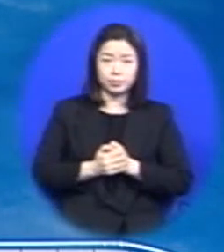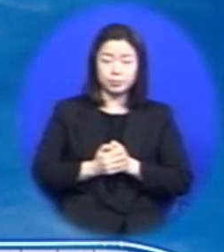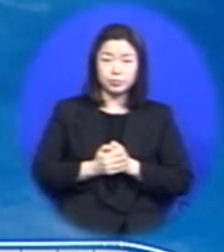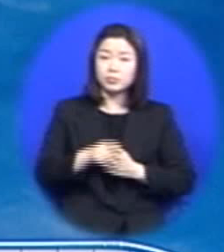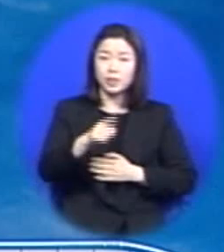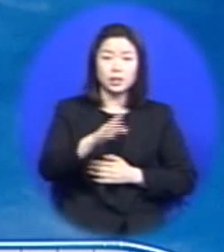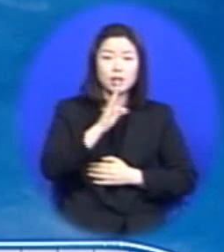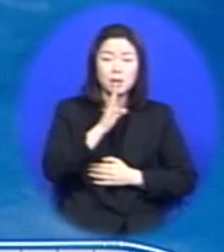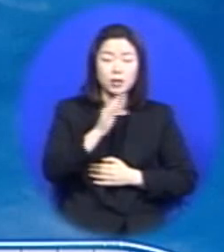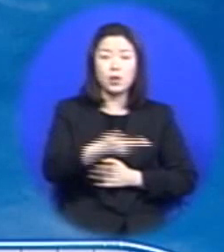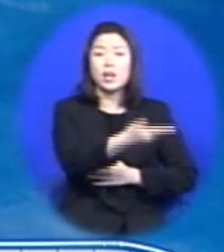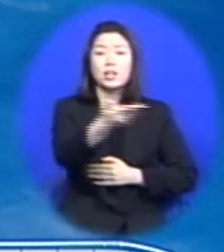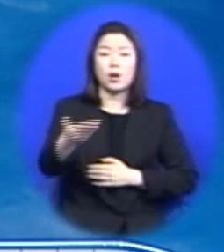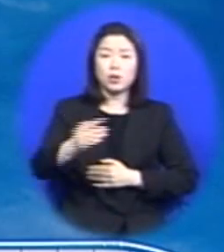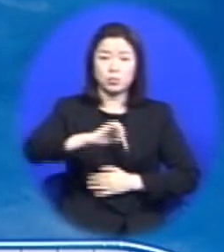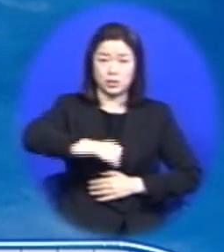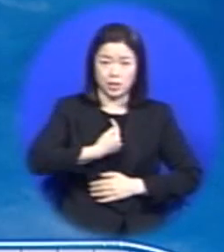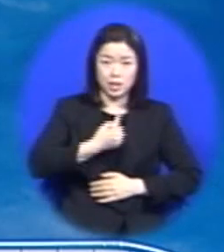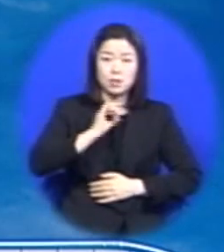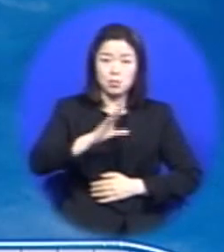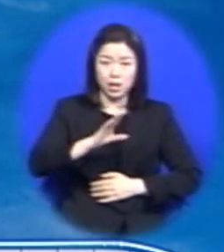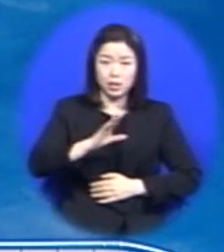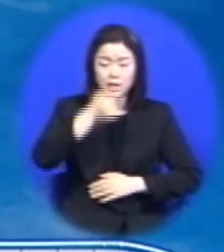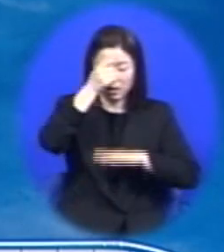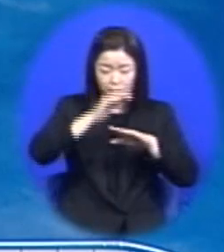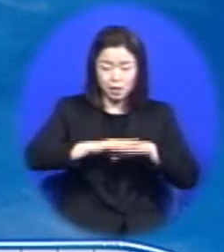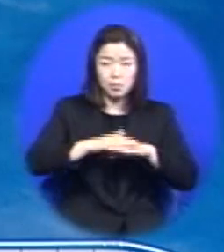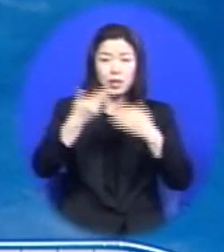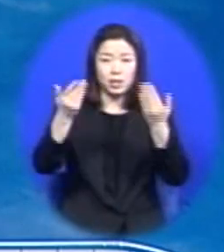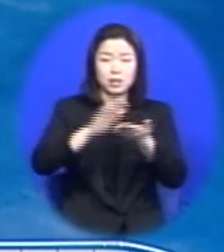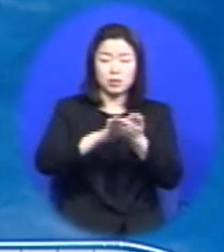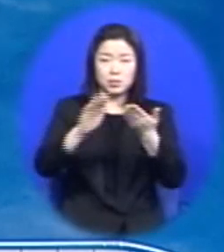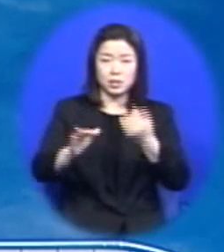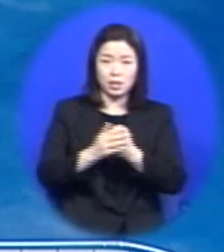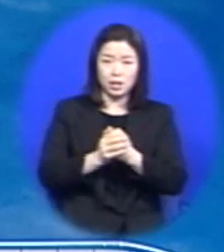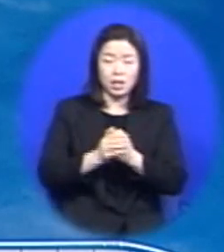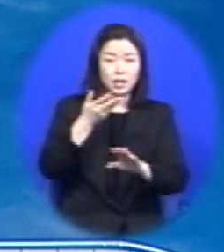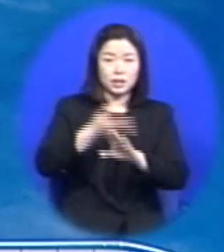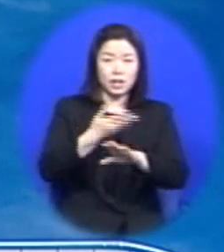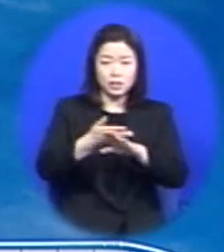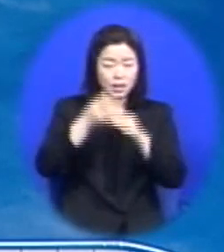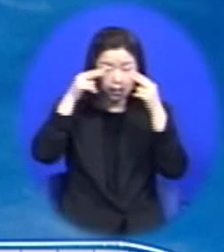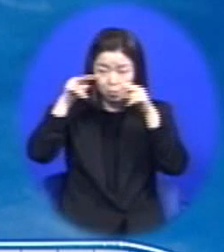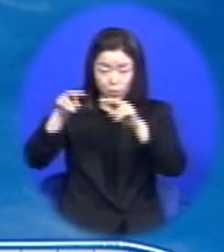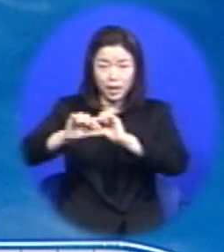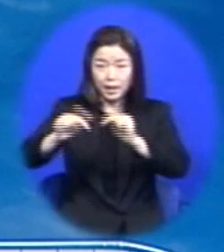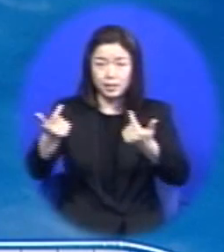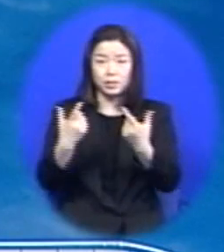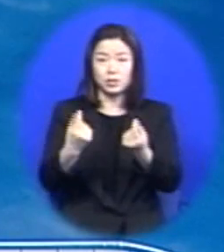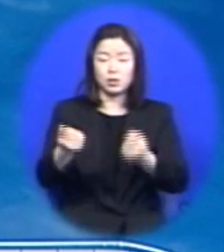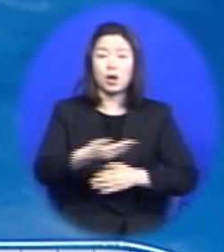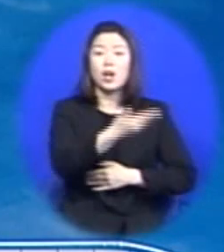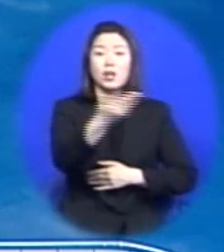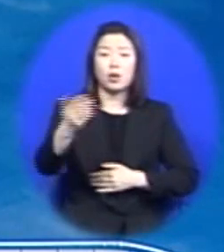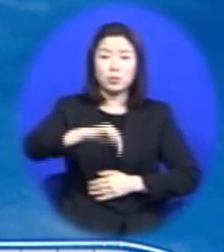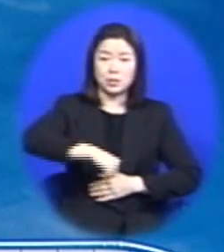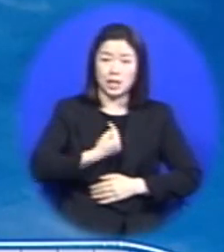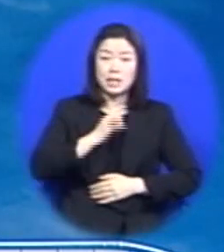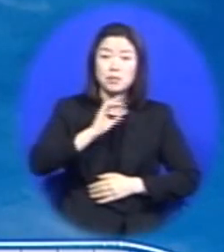그게 바로 여러분의 예배입니다. 하나님은 다른 사람은 다 보지 않으시는 것처럼 여러분의 예배를 받으세요.